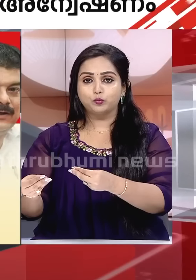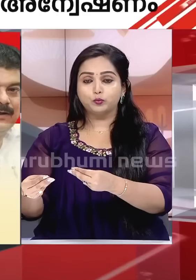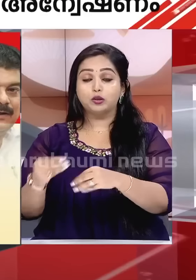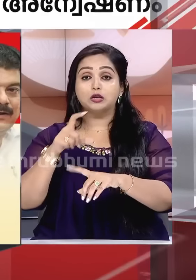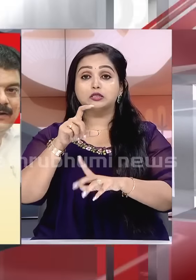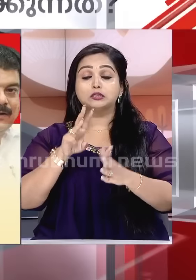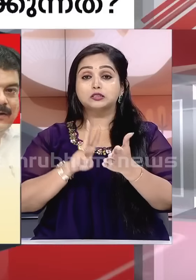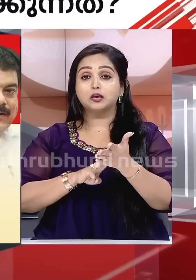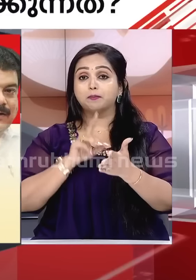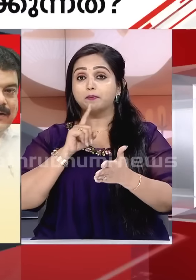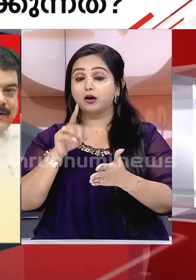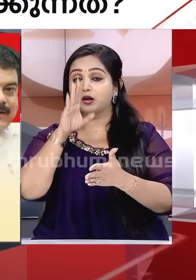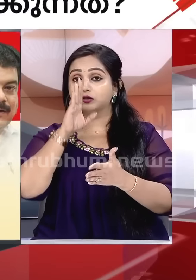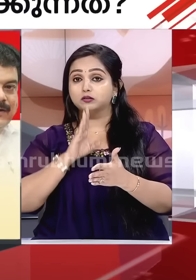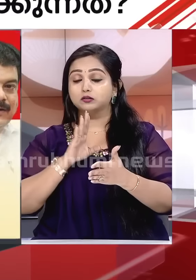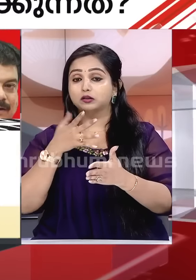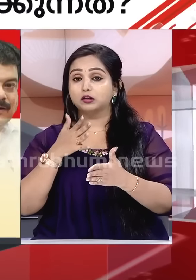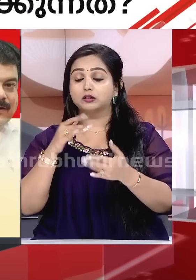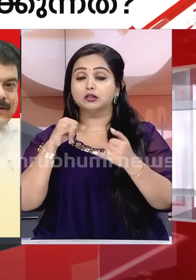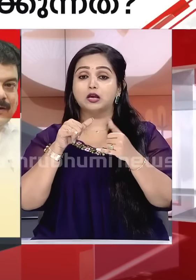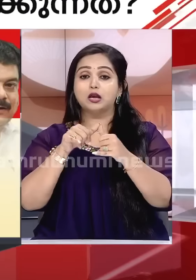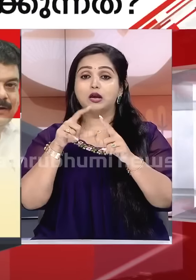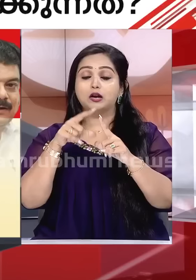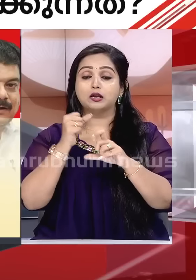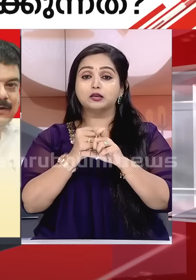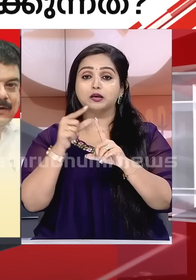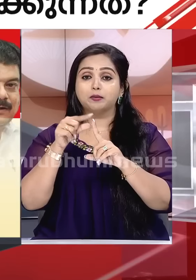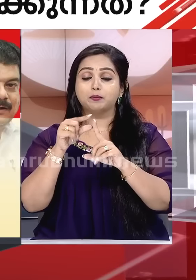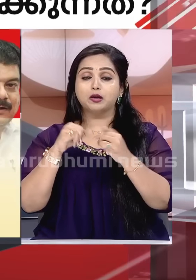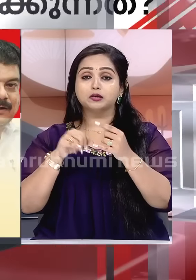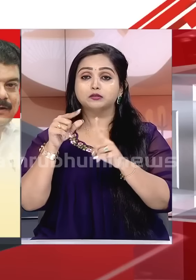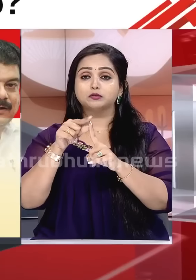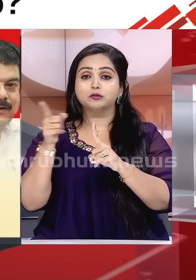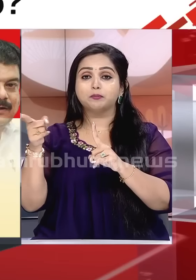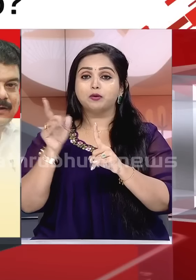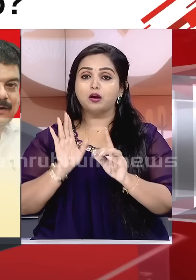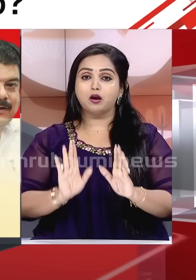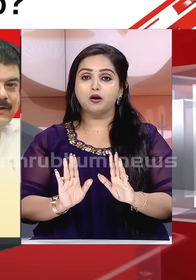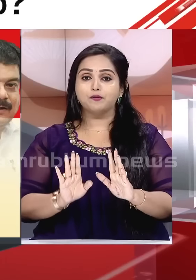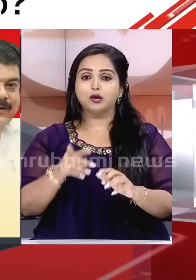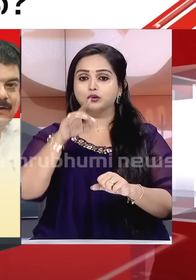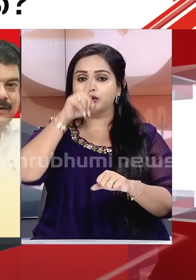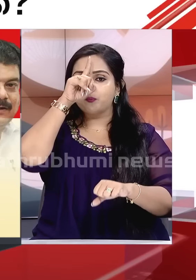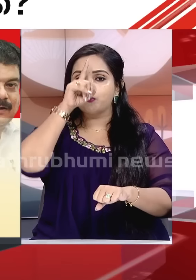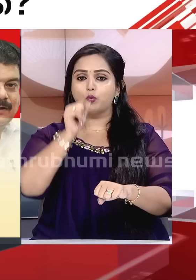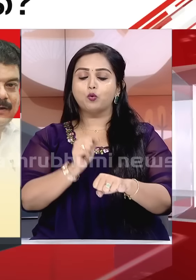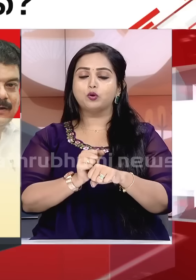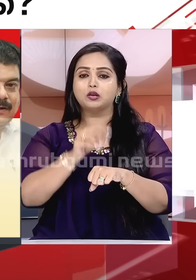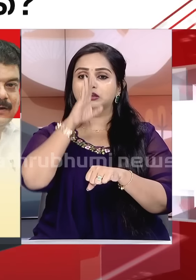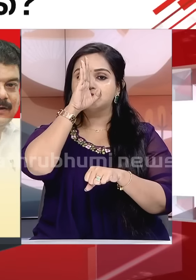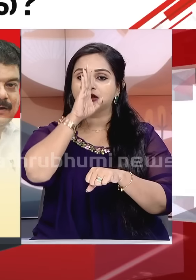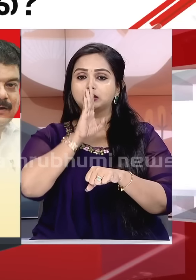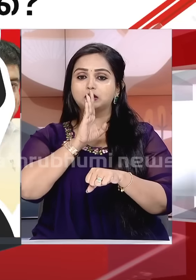അനുസരിക്കാത്ത ADGP SP ഇവിടെയുണ്ട്. അത് ഏതായാലും പോലീസിൻ്റെ ഡിസിപ്ലിന് ചേർന്നതല്ല. അത് പരിധി വിട്ടു പോയി